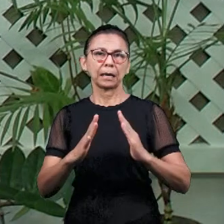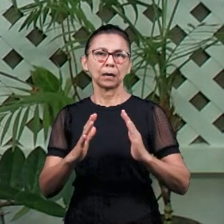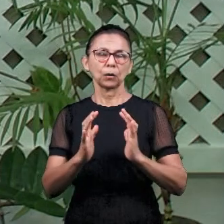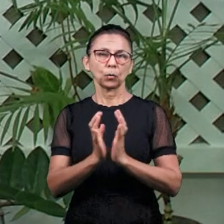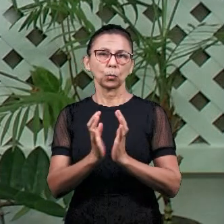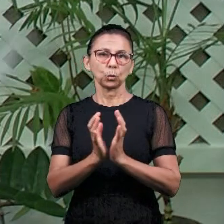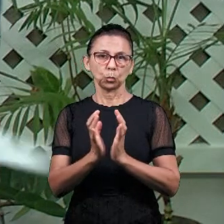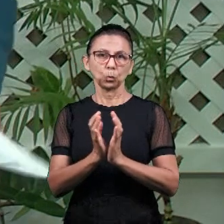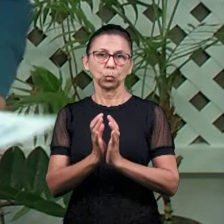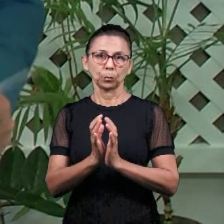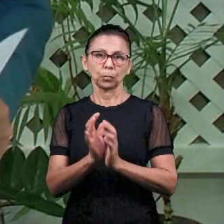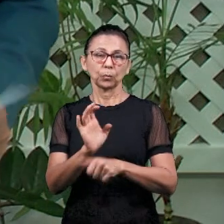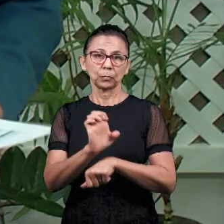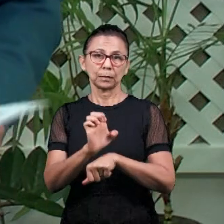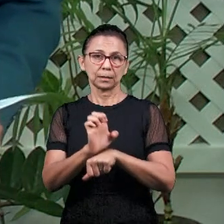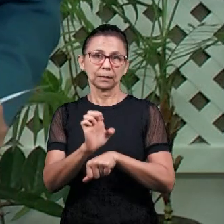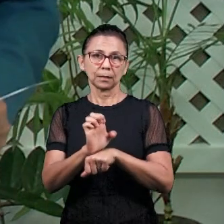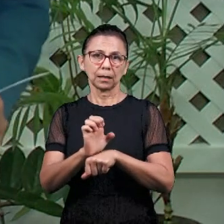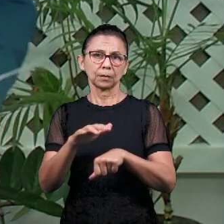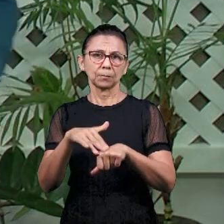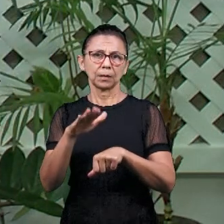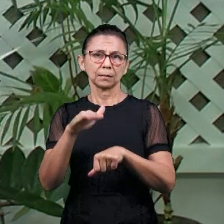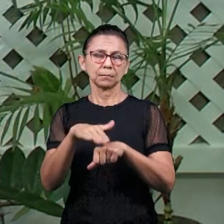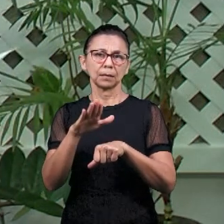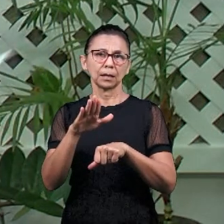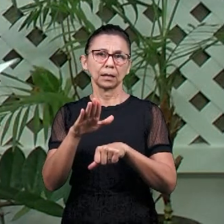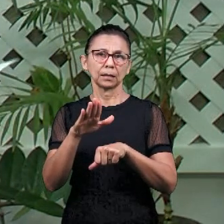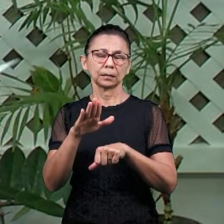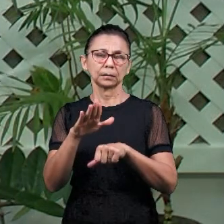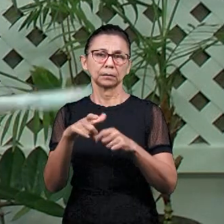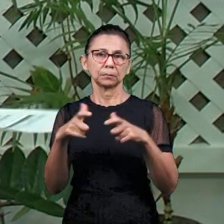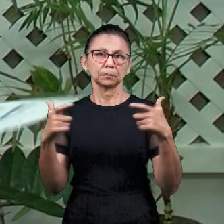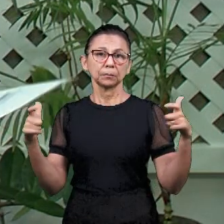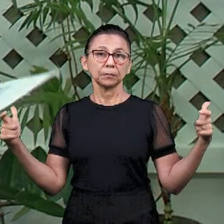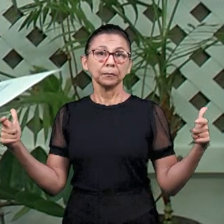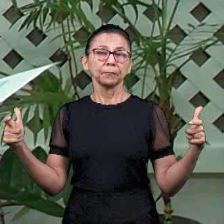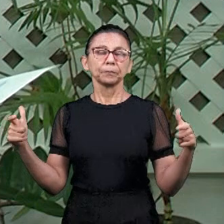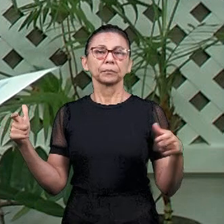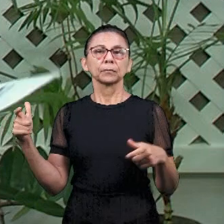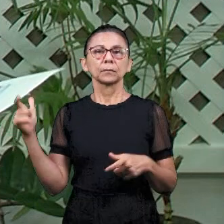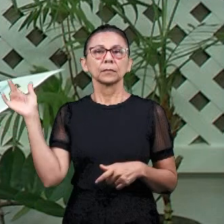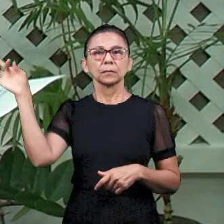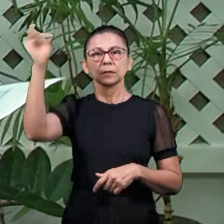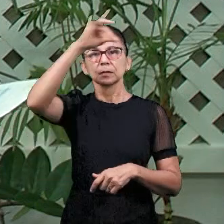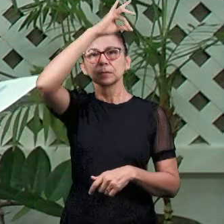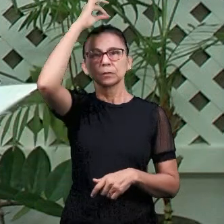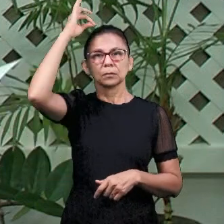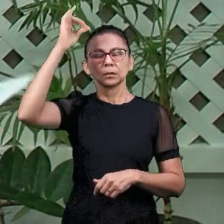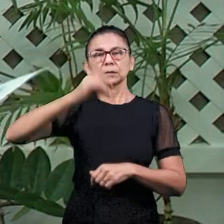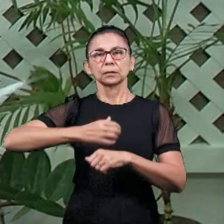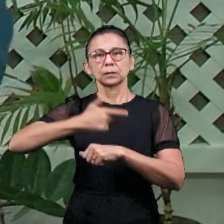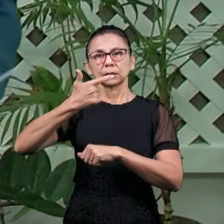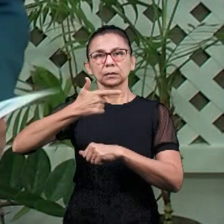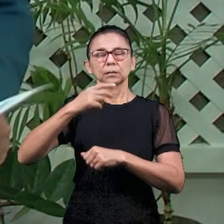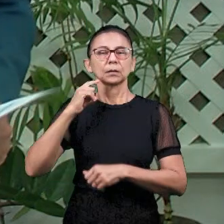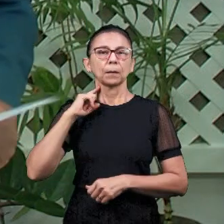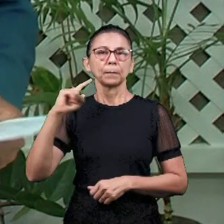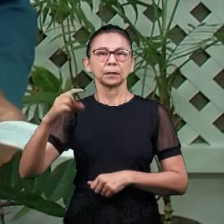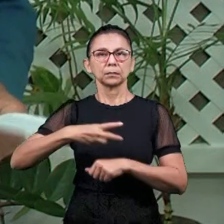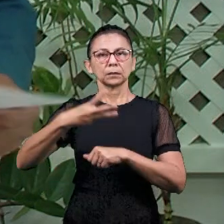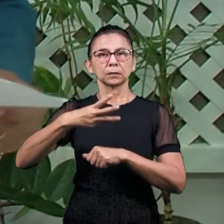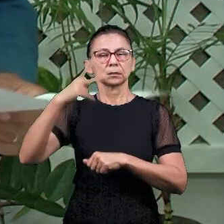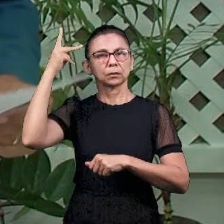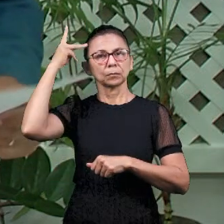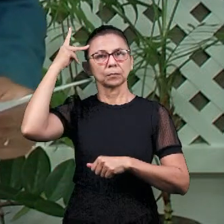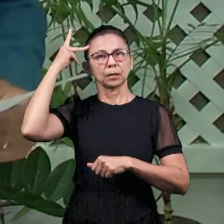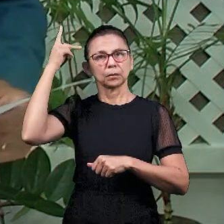grand nombre, c'est l'État do Espírito Santo. Deuxièmement, Minas Gerais. Troisième, São Paulo. Quatrième, Rio de Janeiro. Nous